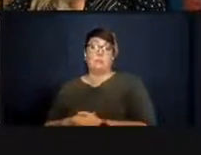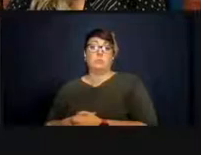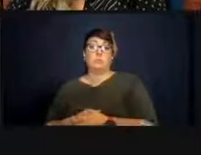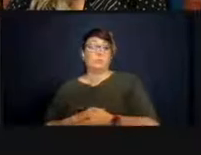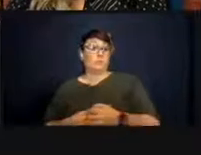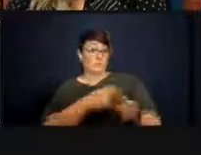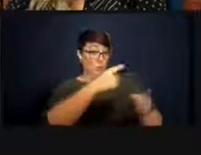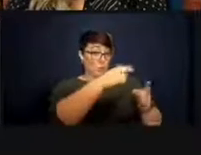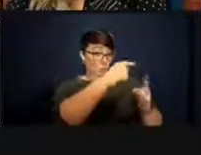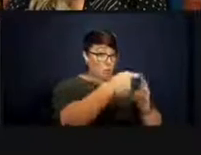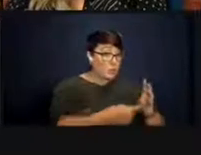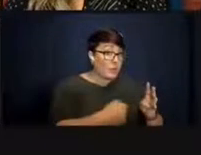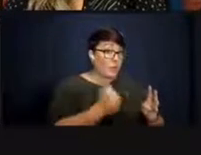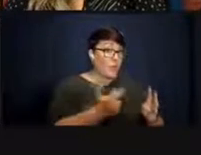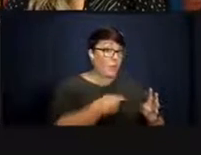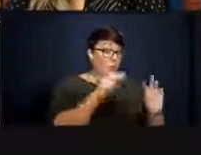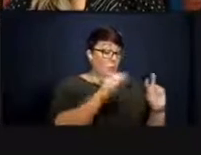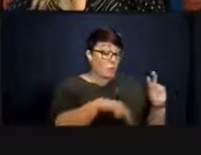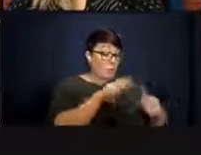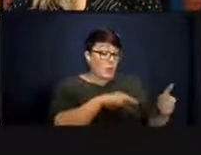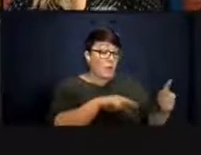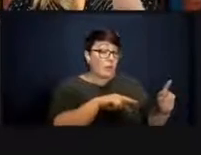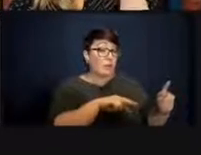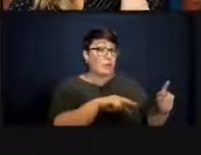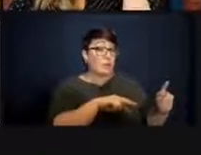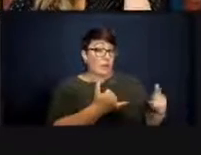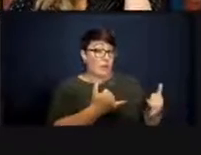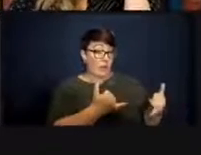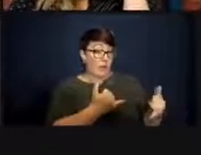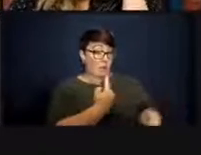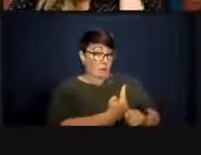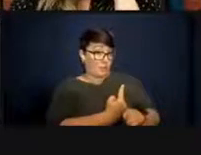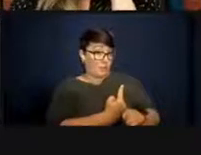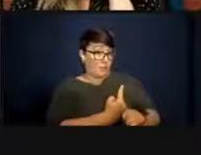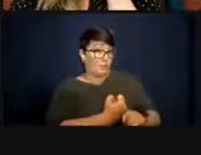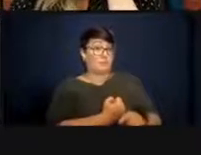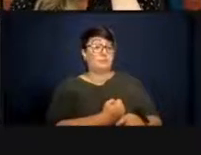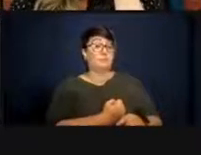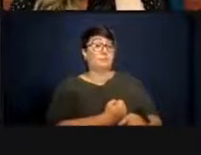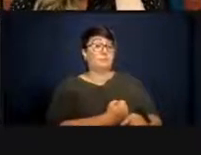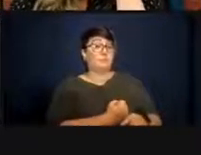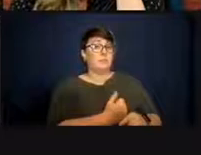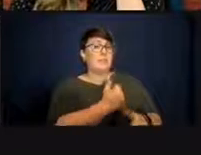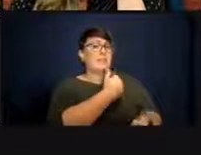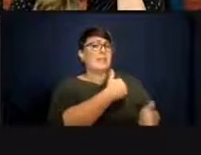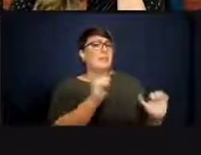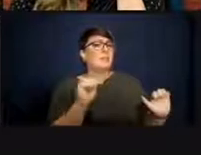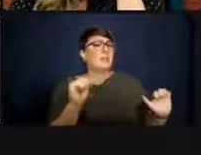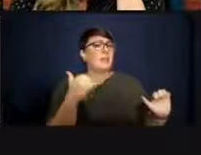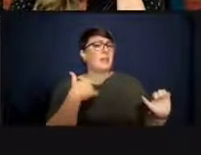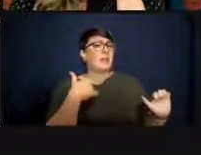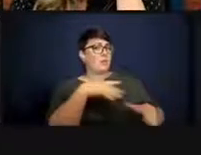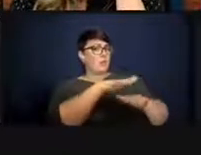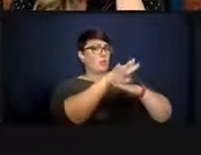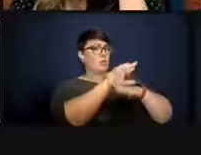وشيوعا، ولكن ليس بالضرورة أنها الأمور التي ينظر إليها الجميع. هل